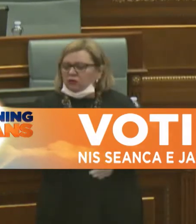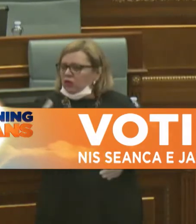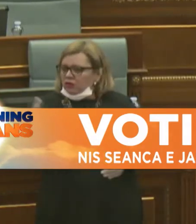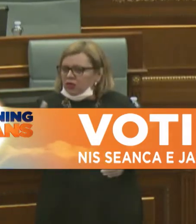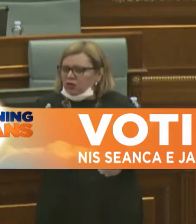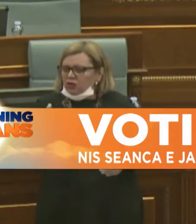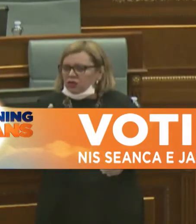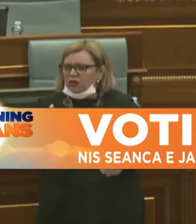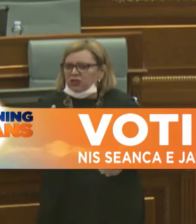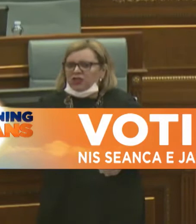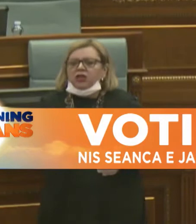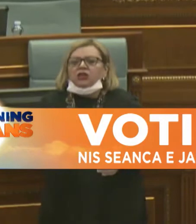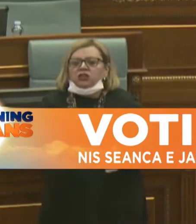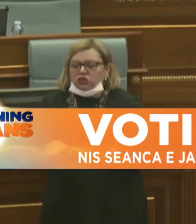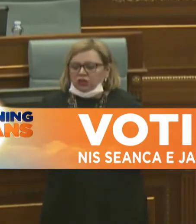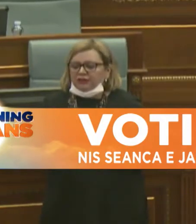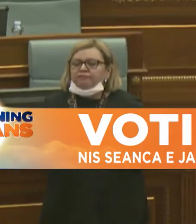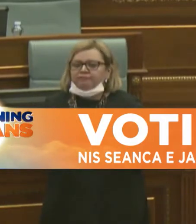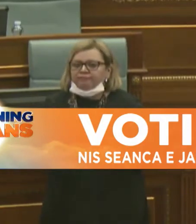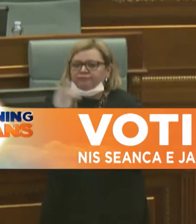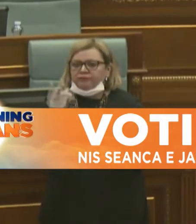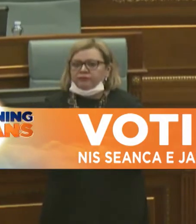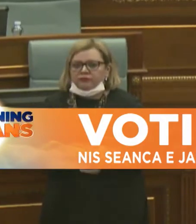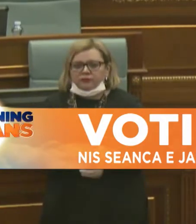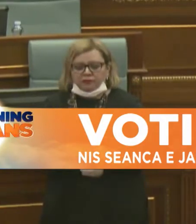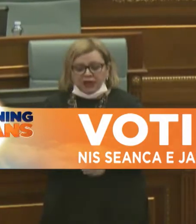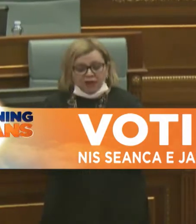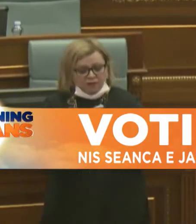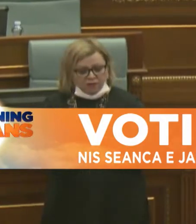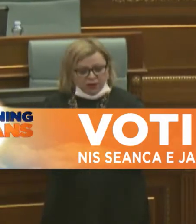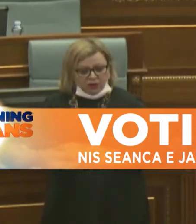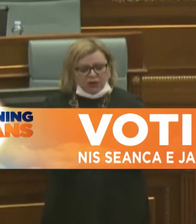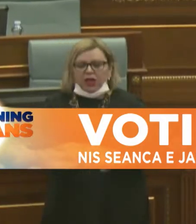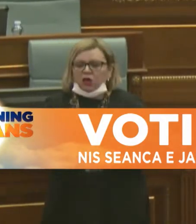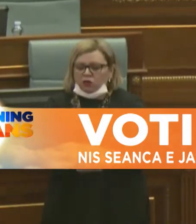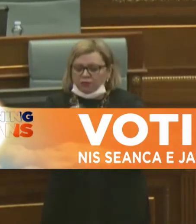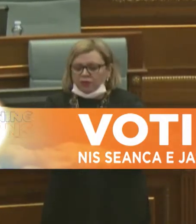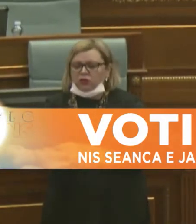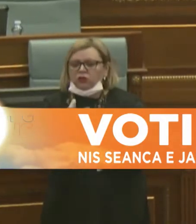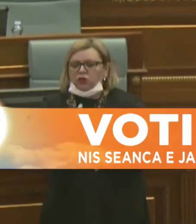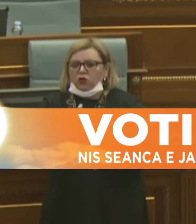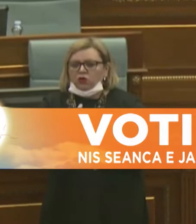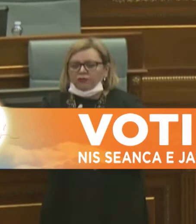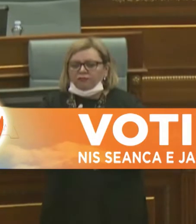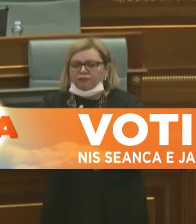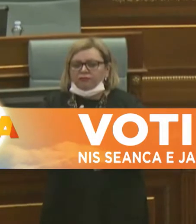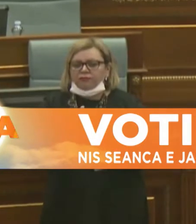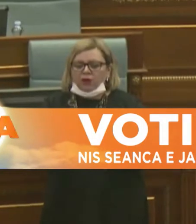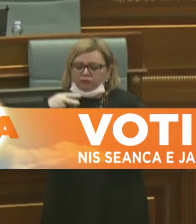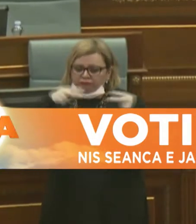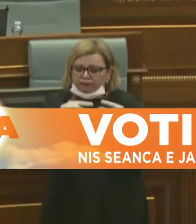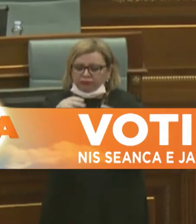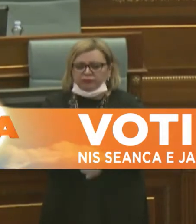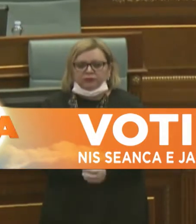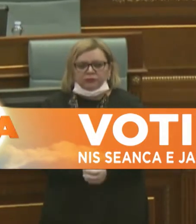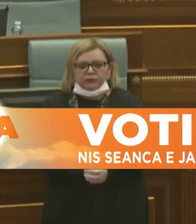me shëndet më të ndjeshëm. Por për te shëndetit, ky virus ka prekur ekonomin tonë dhe po i dobëson fuqit tona për të përballur me